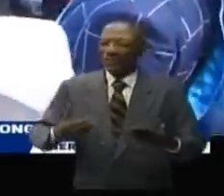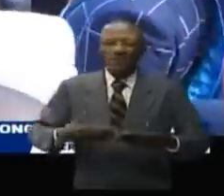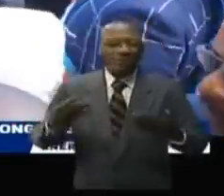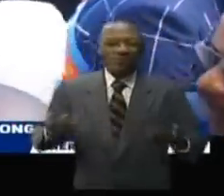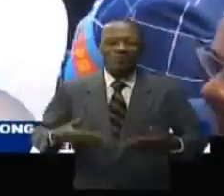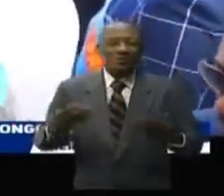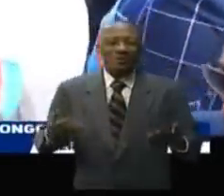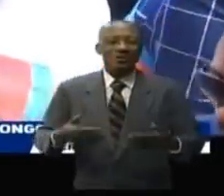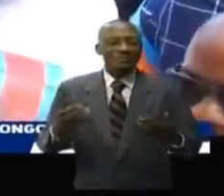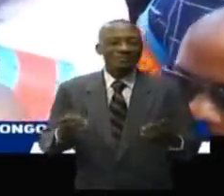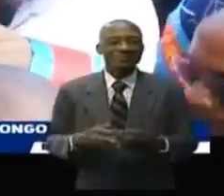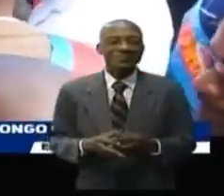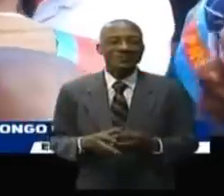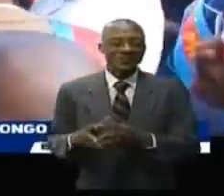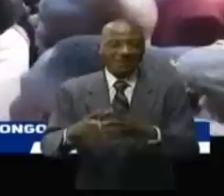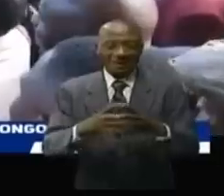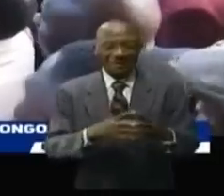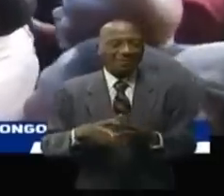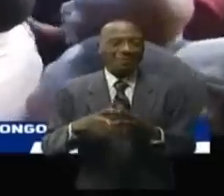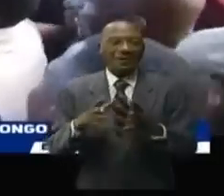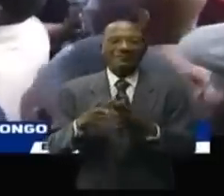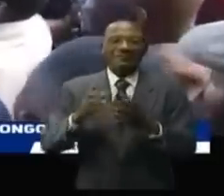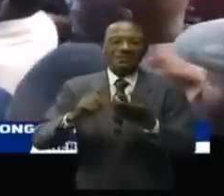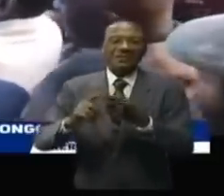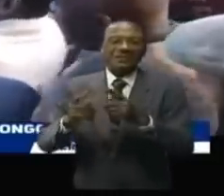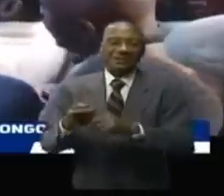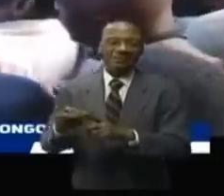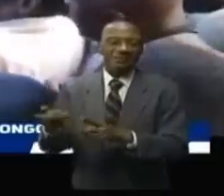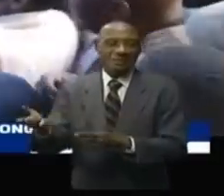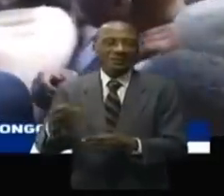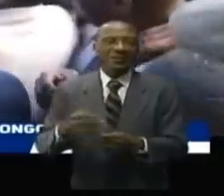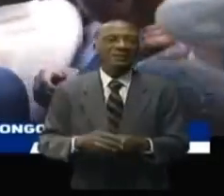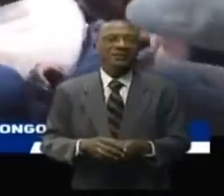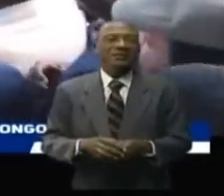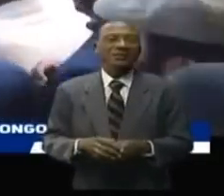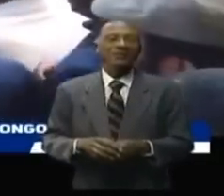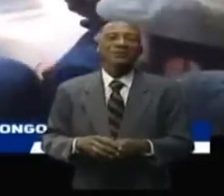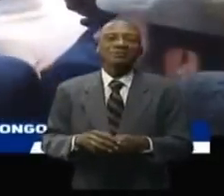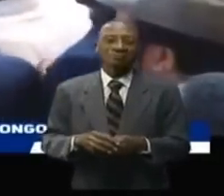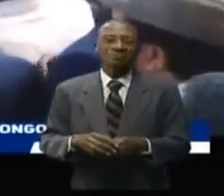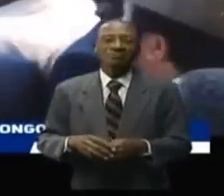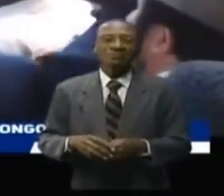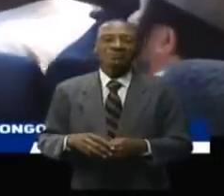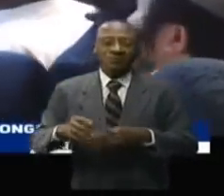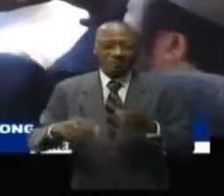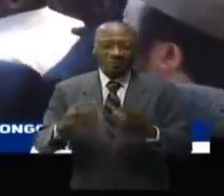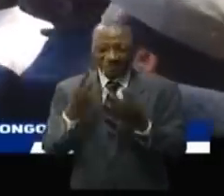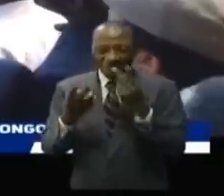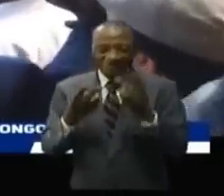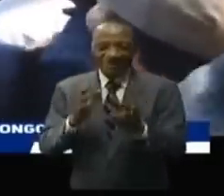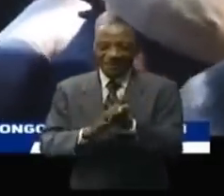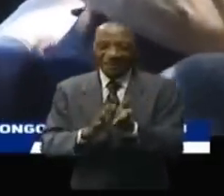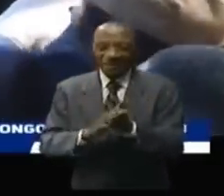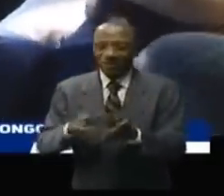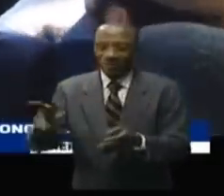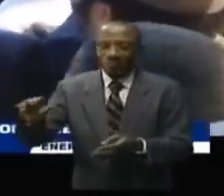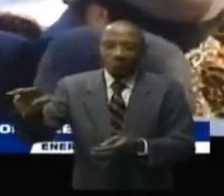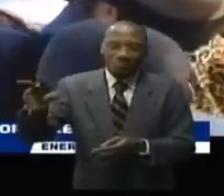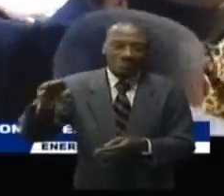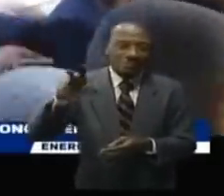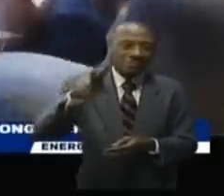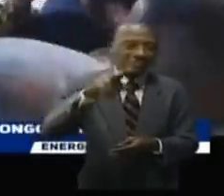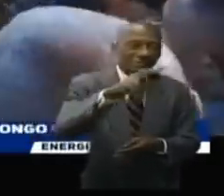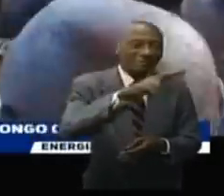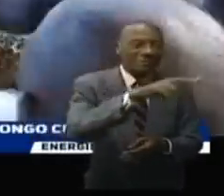Ensemble avec ses collègues de promotion, ils se sont même rappelés des belles aventures de l'époque et le président de la République n'a